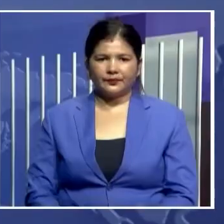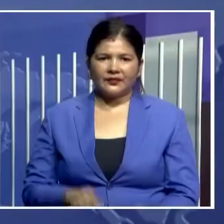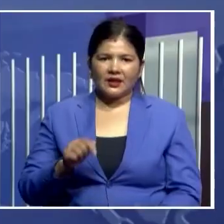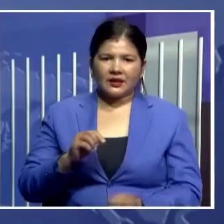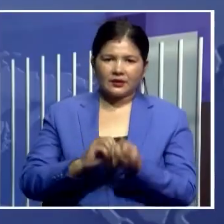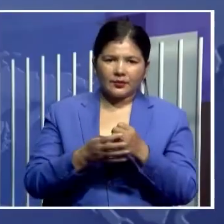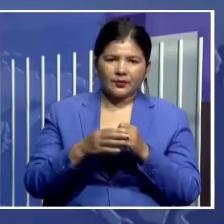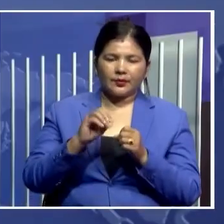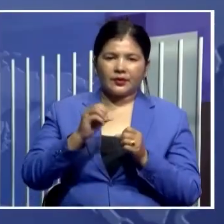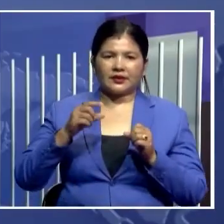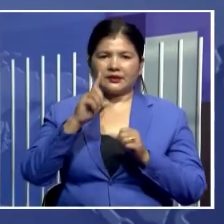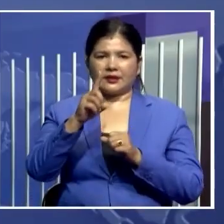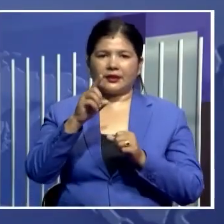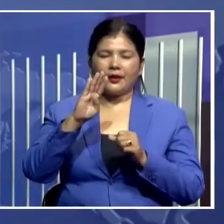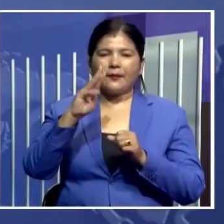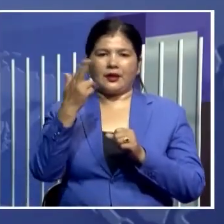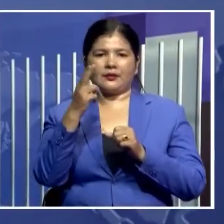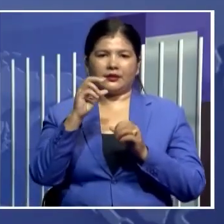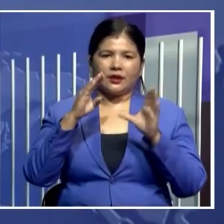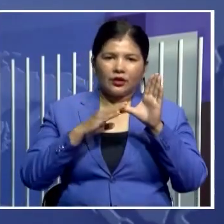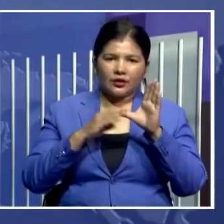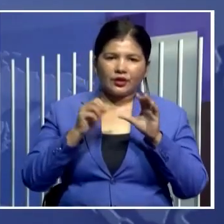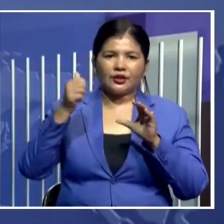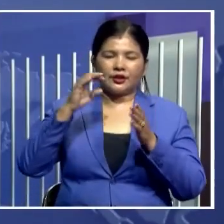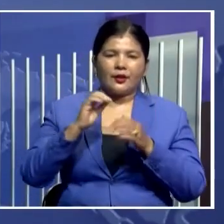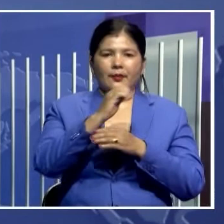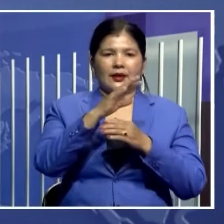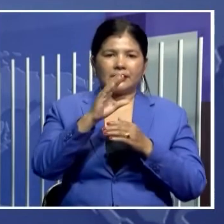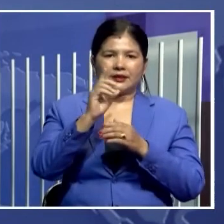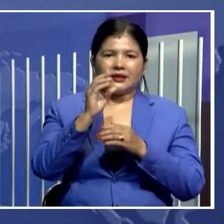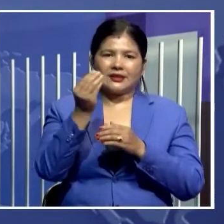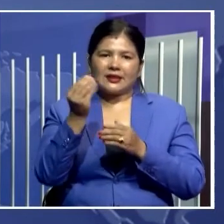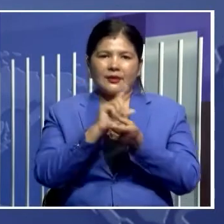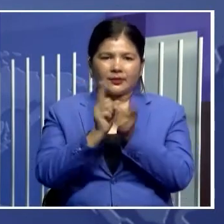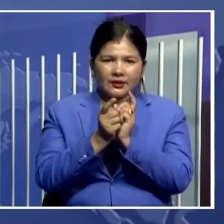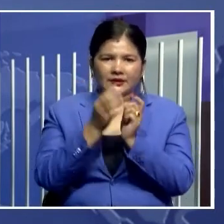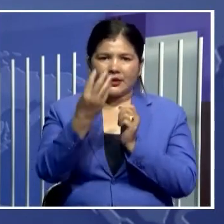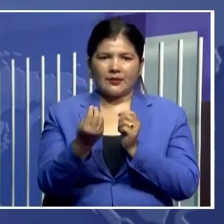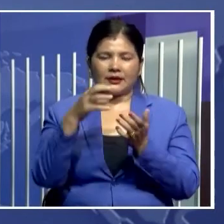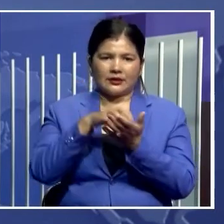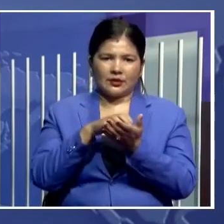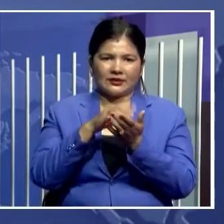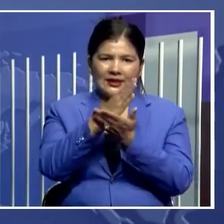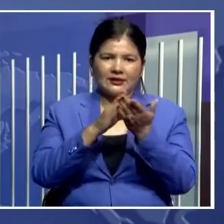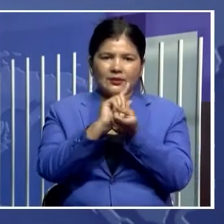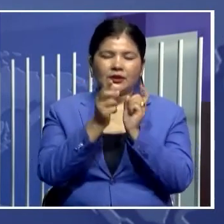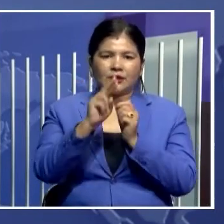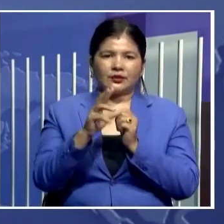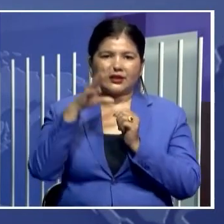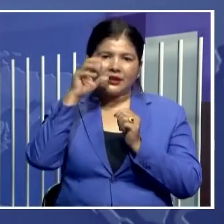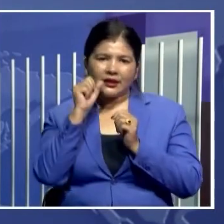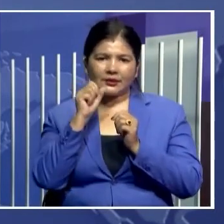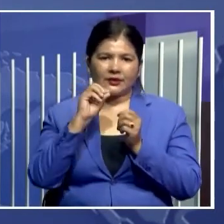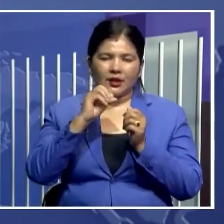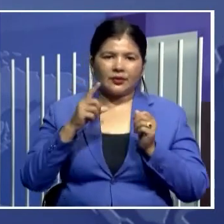आज प्रदेश एक बागमती प्रदेश गण्डकी प्रदेश र अन्य प्रदेशका पहाडी भूभागमा सामान्य बदली रही बाँकी भूभागमा आंशिक बदली रहेको छ। आज राति पनि प्रदेश